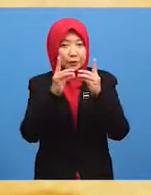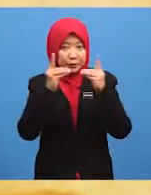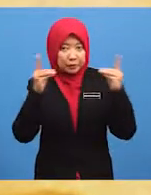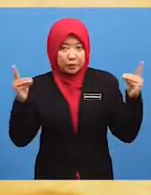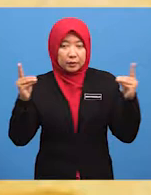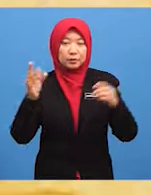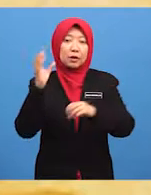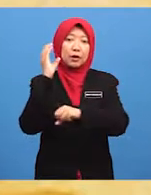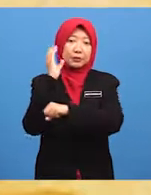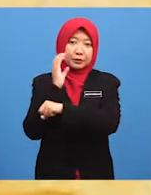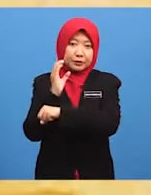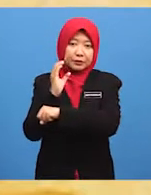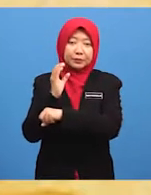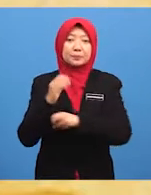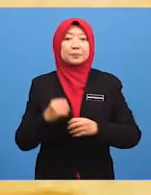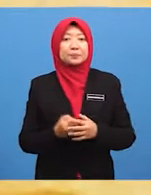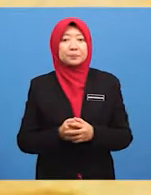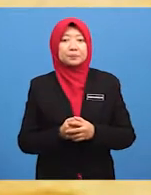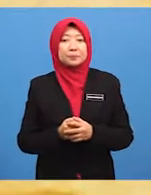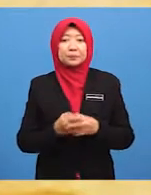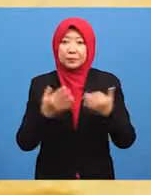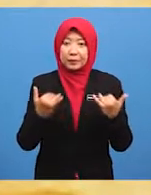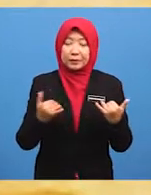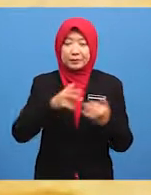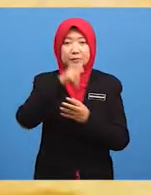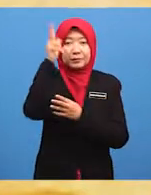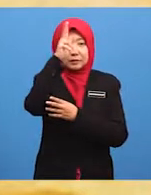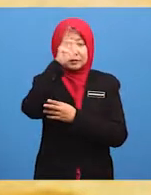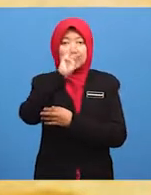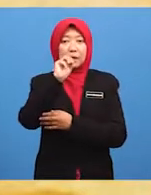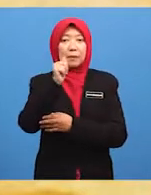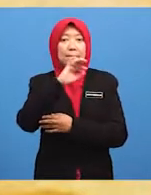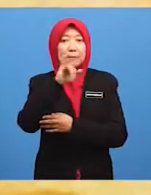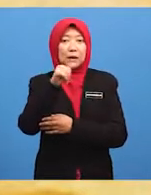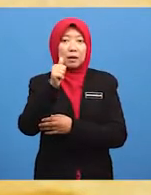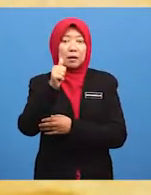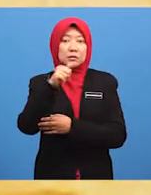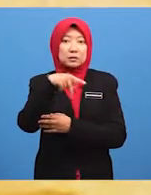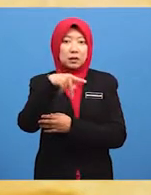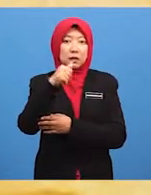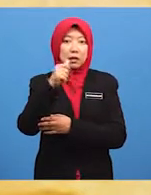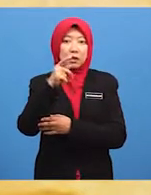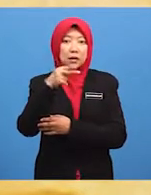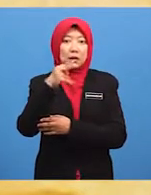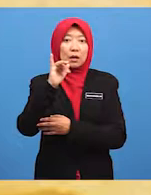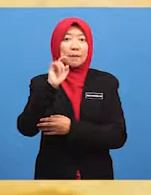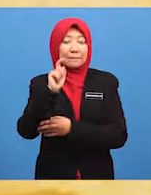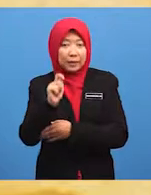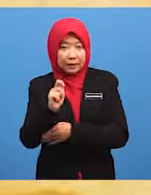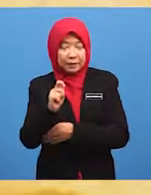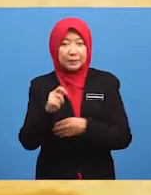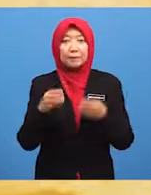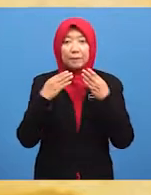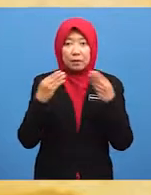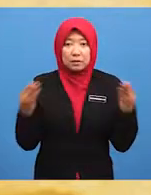candi. Seterusnya murid-murid, Kerajaan Majapahit. Bahasa utama masyarakat Kerajaan Majapahit